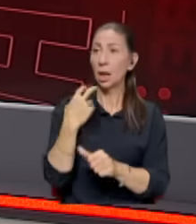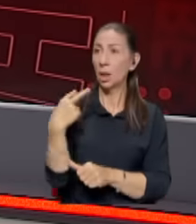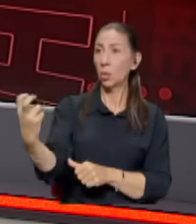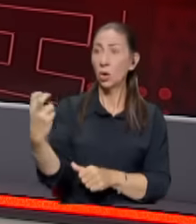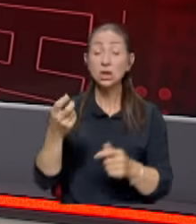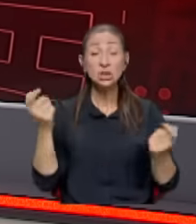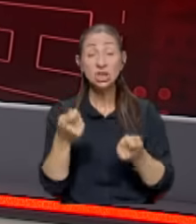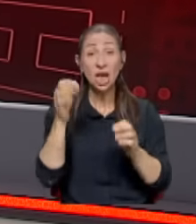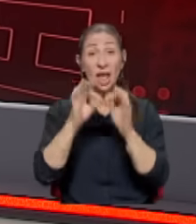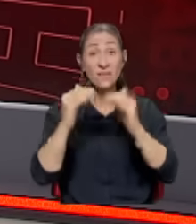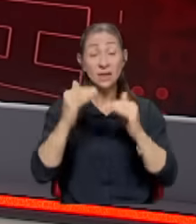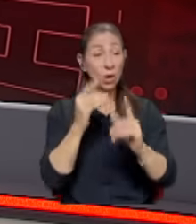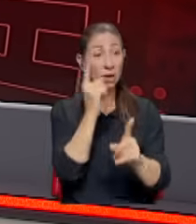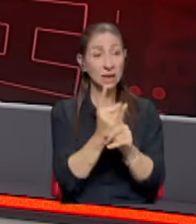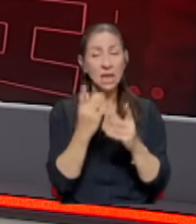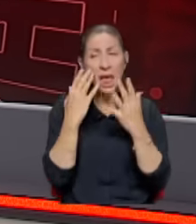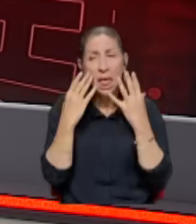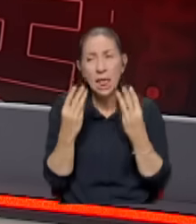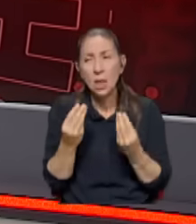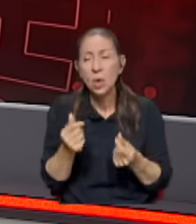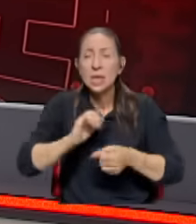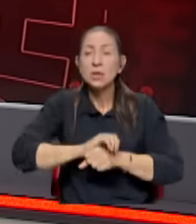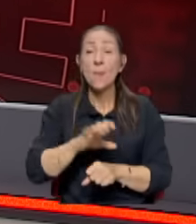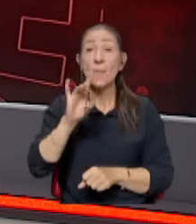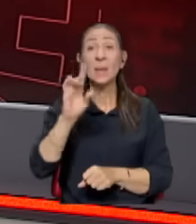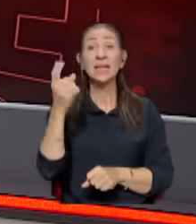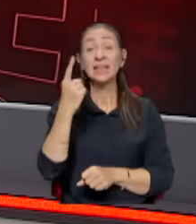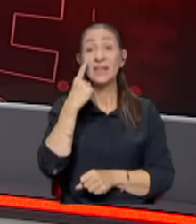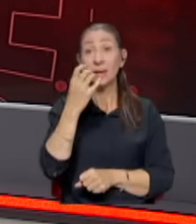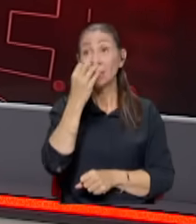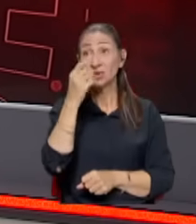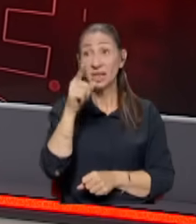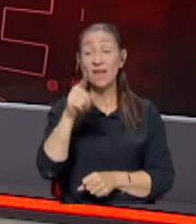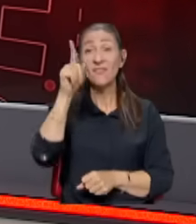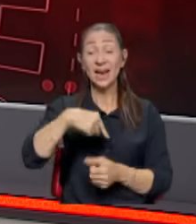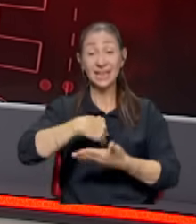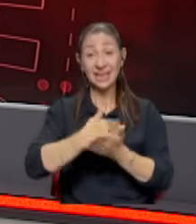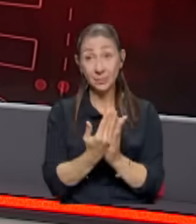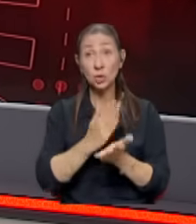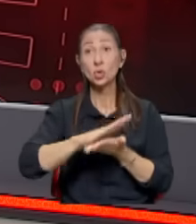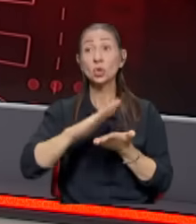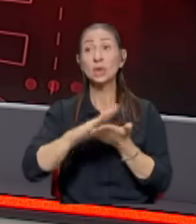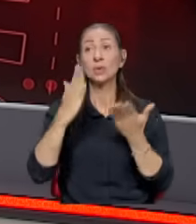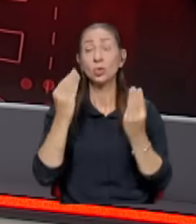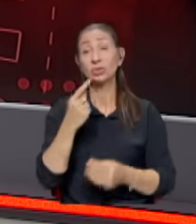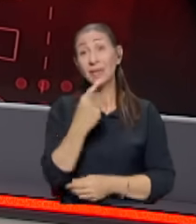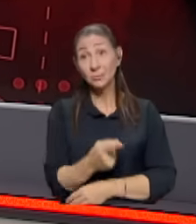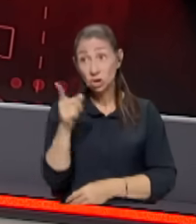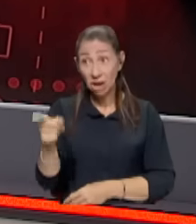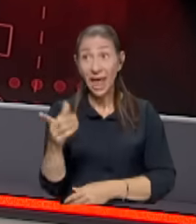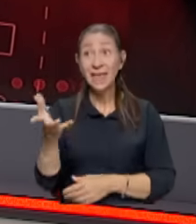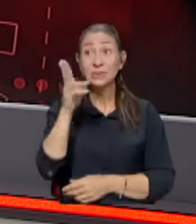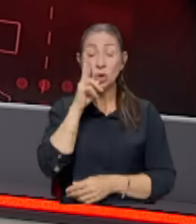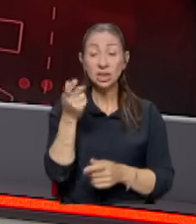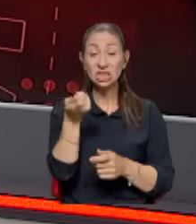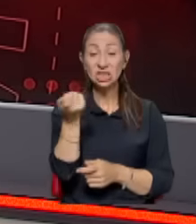gidiyor. Çalışan enflasyon karşısında eziliyor. MHP lideri Devlet Bahçeli de vergi dilimleri düzeltilsin demişti. En